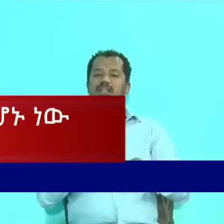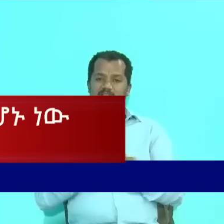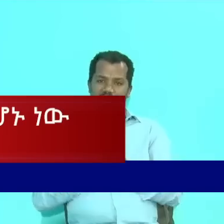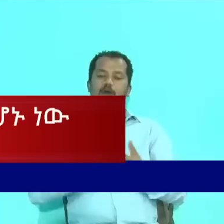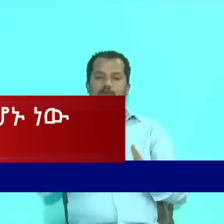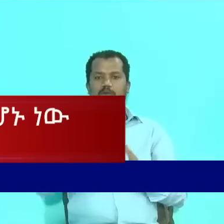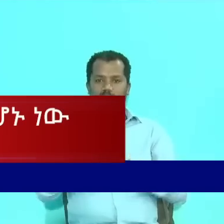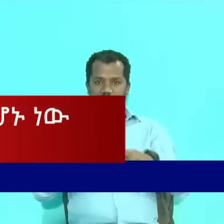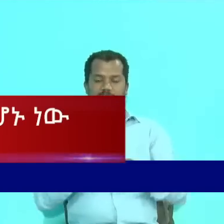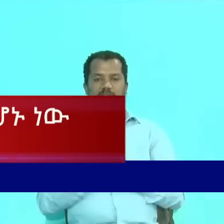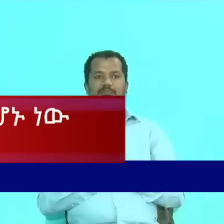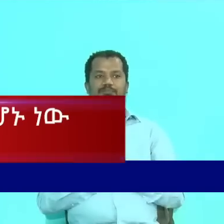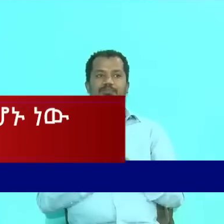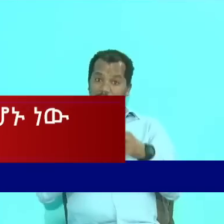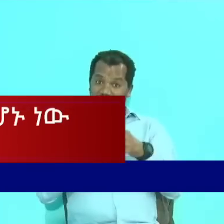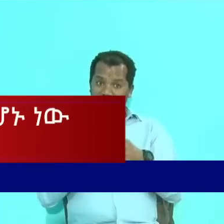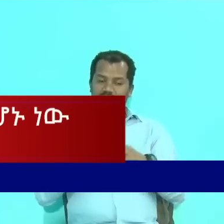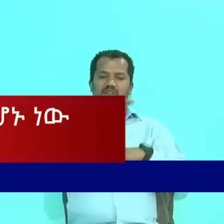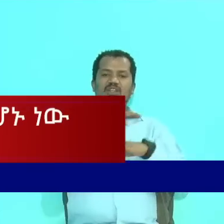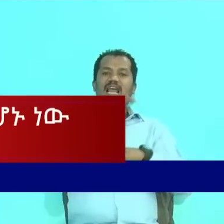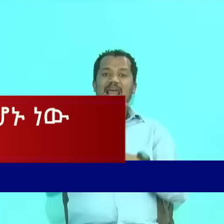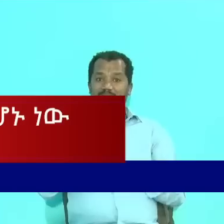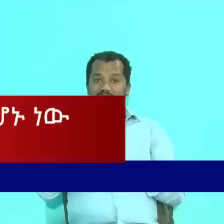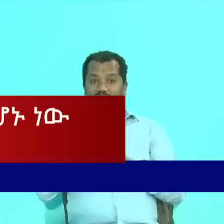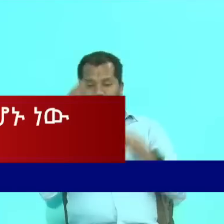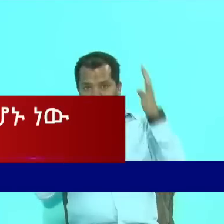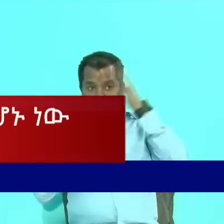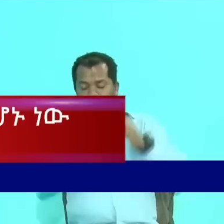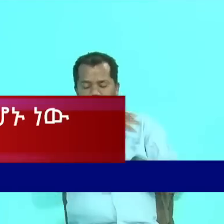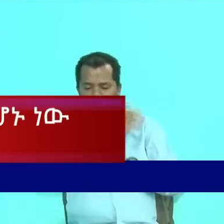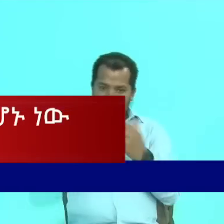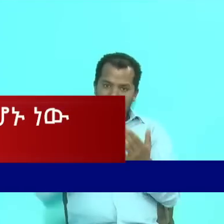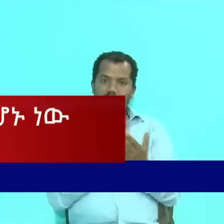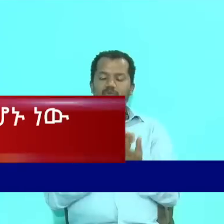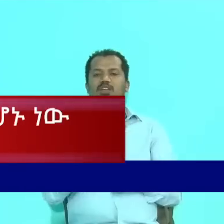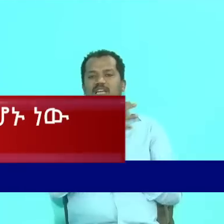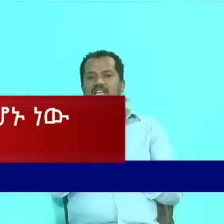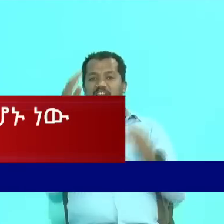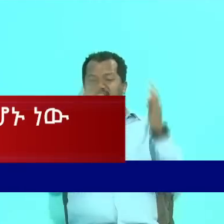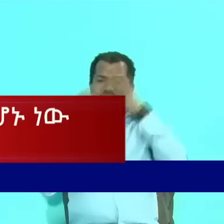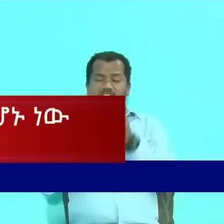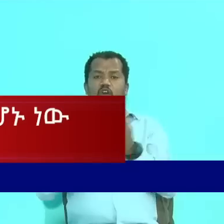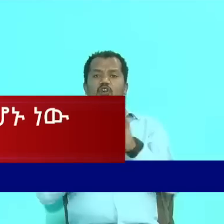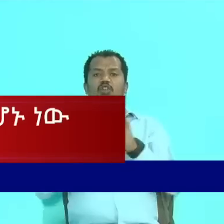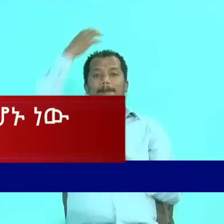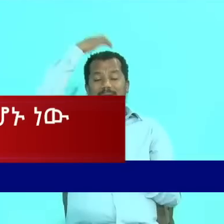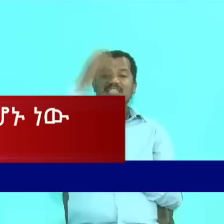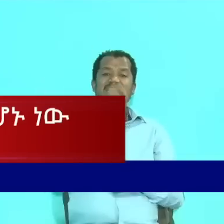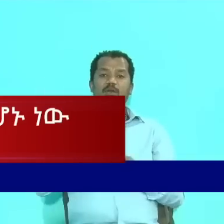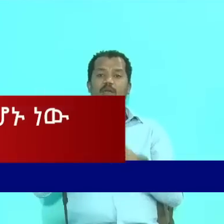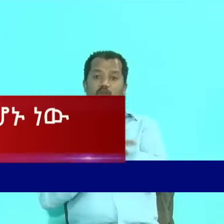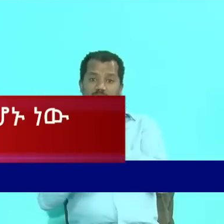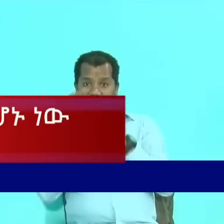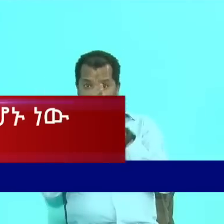እንደሚከተለው አቀርባለሁ። ባጭሩ ከላይ ለተቀስናቸው ችግሮች በሙሉ እናት ችግር የሆነውን መንግስታዊ